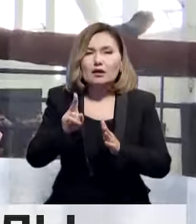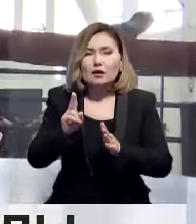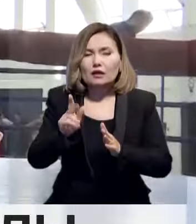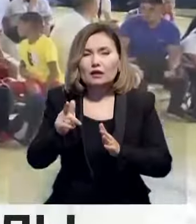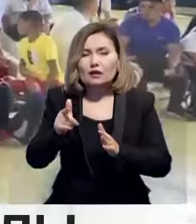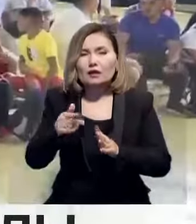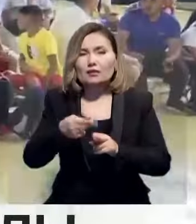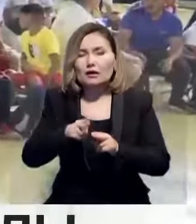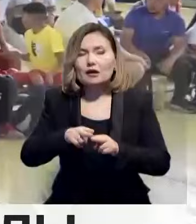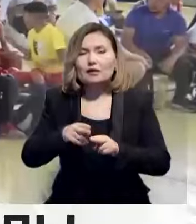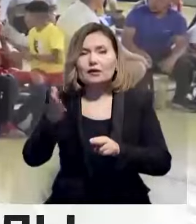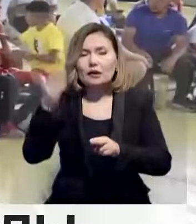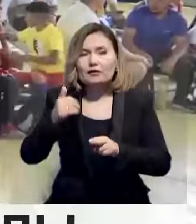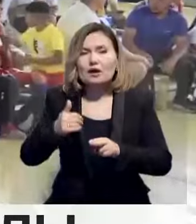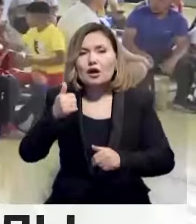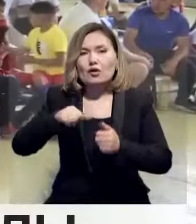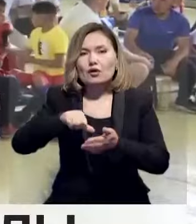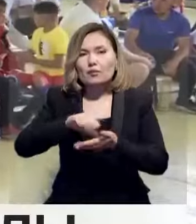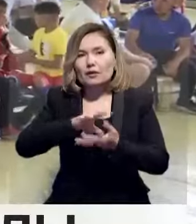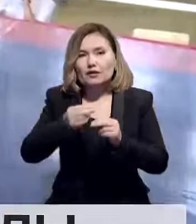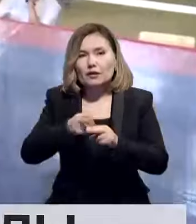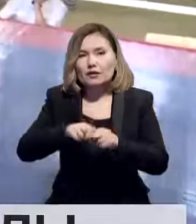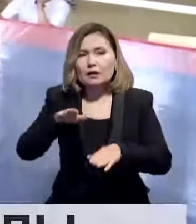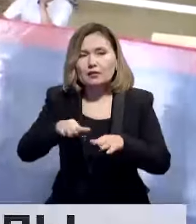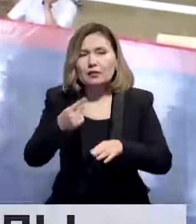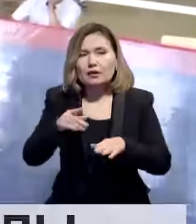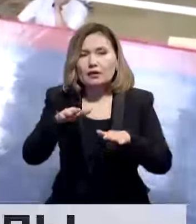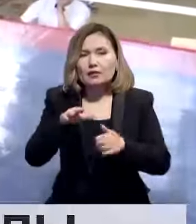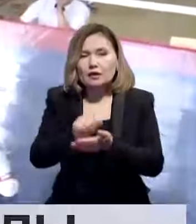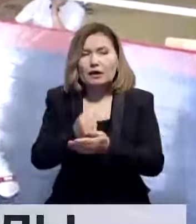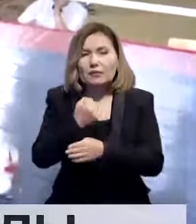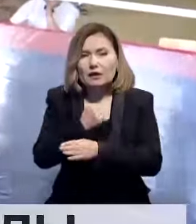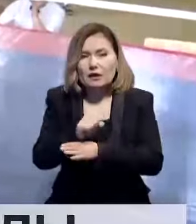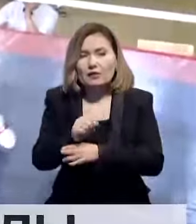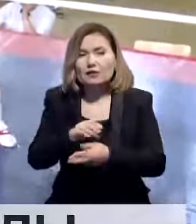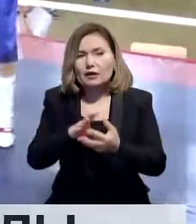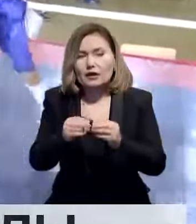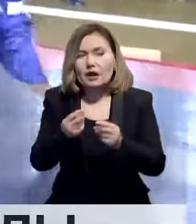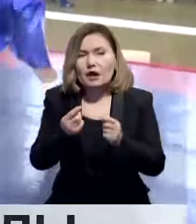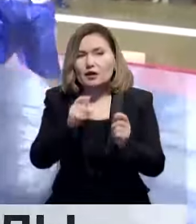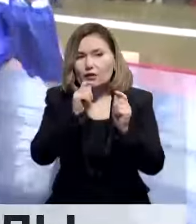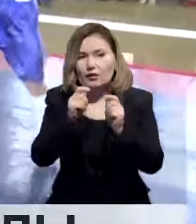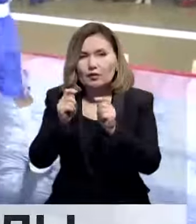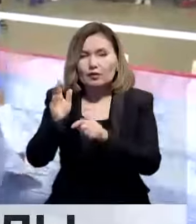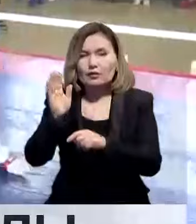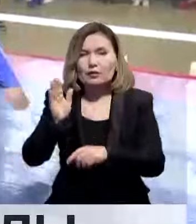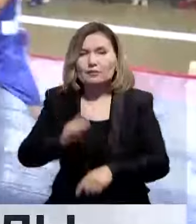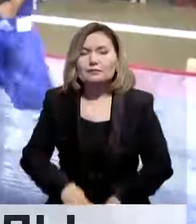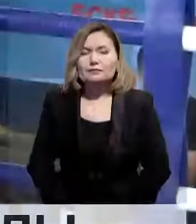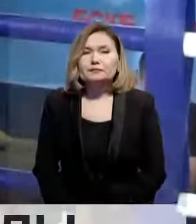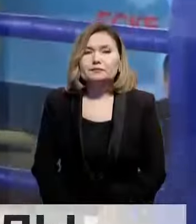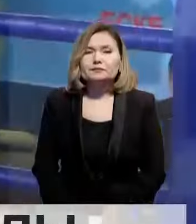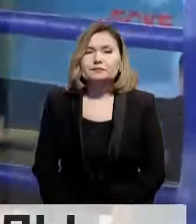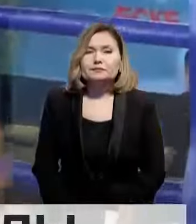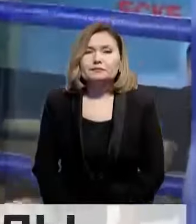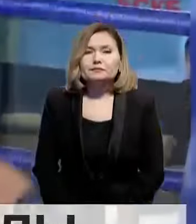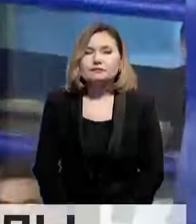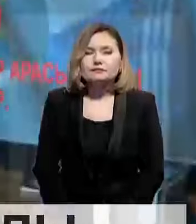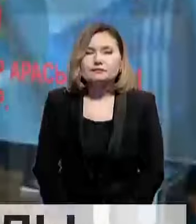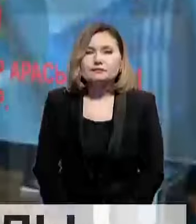салмақ дәрежесінде өнер көрсеткен. Сол салмақта бірінші орын алған жеңімпаздарға әулеті ақшалай жүлде тағайындап отыр.